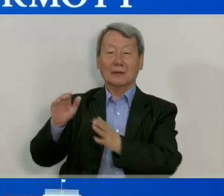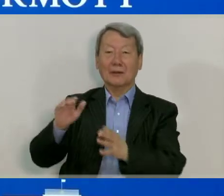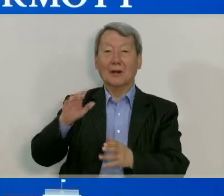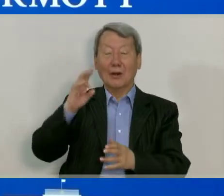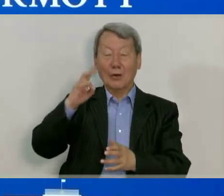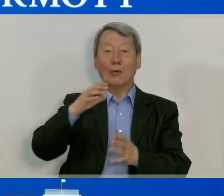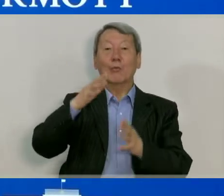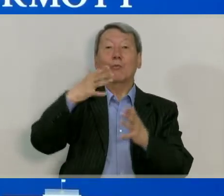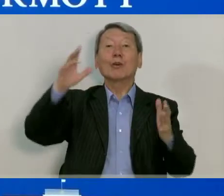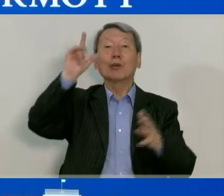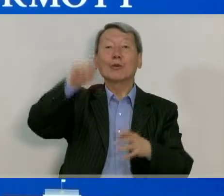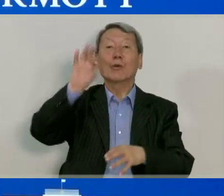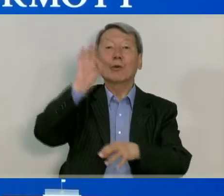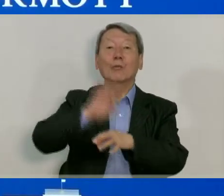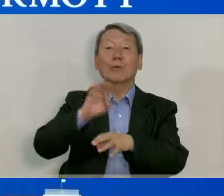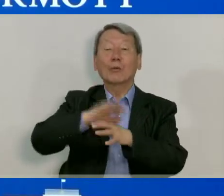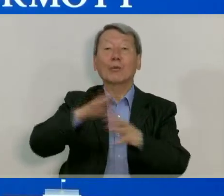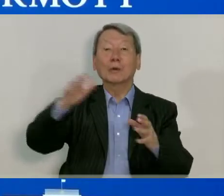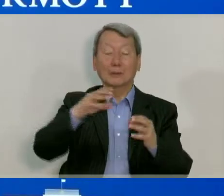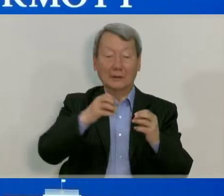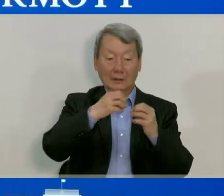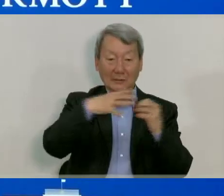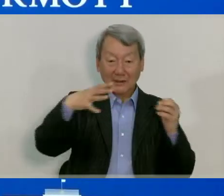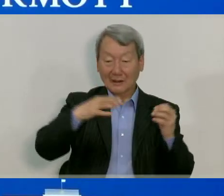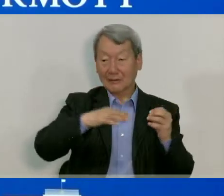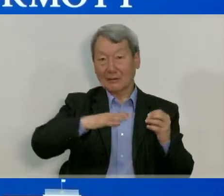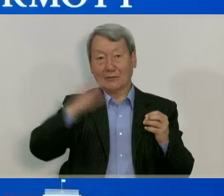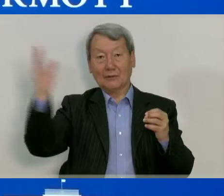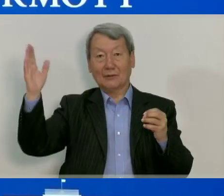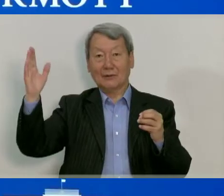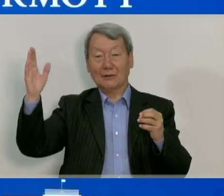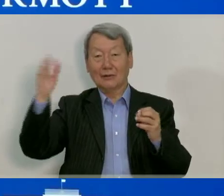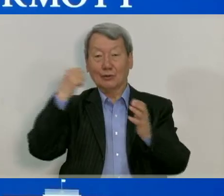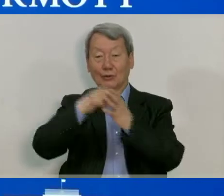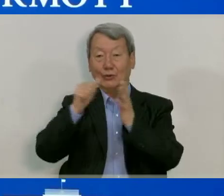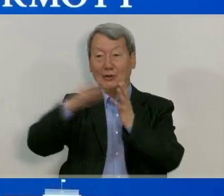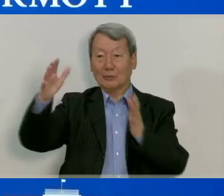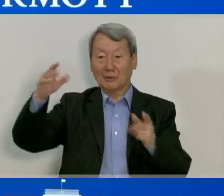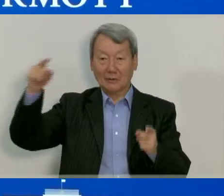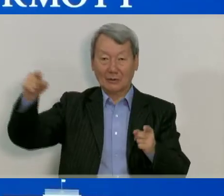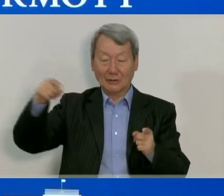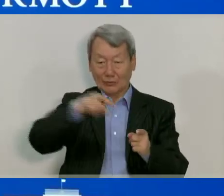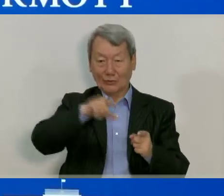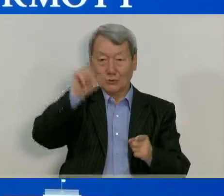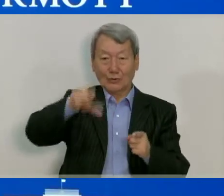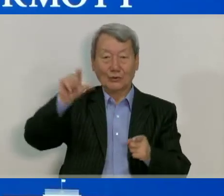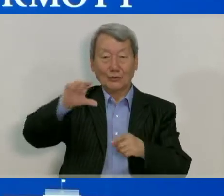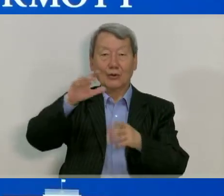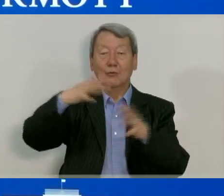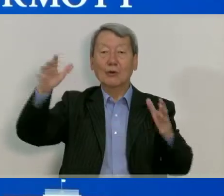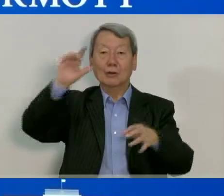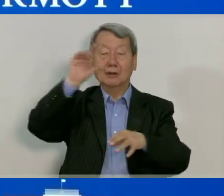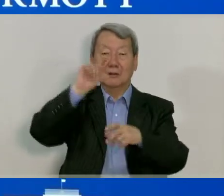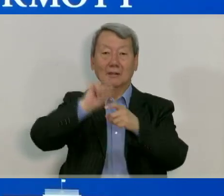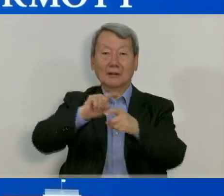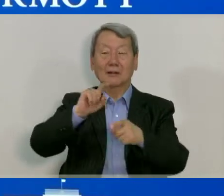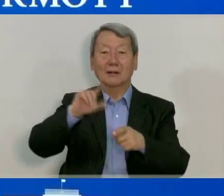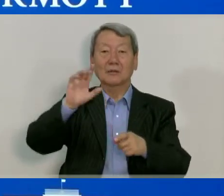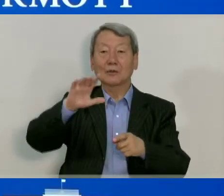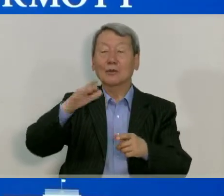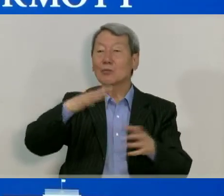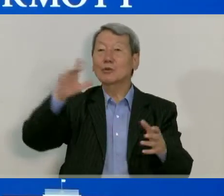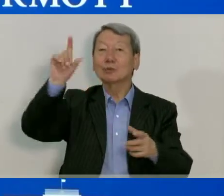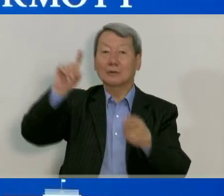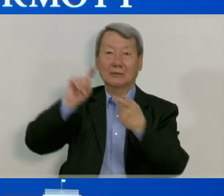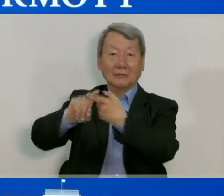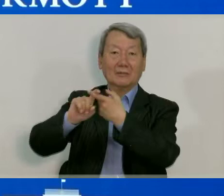Көбүнчөсү ошол 15 жашка чейинкилер менен 65 жаштан өйдөкүлөрү бул тыгыз контактта болуп